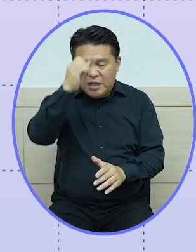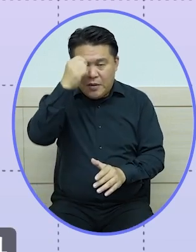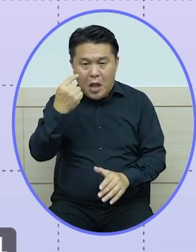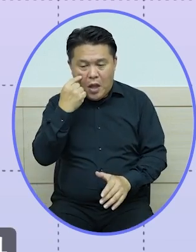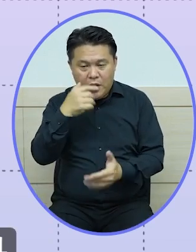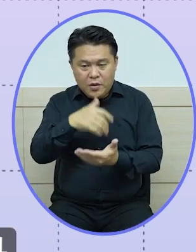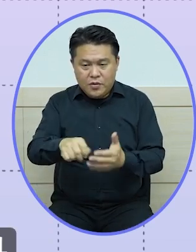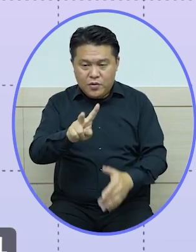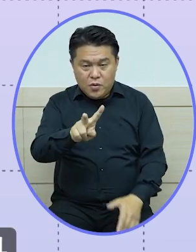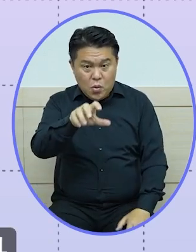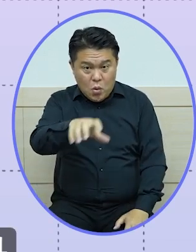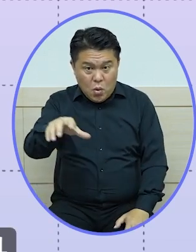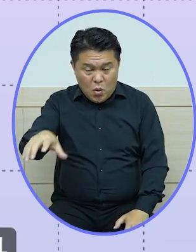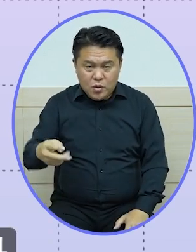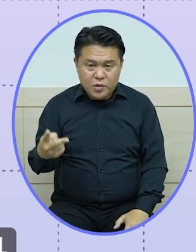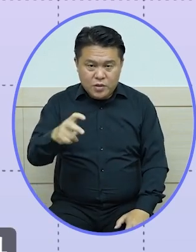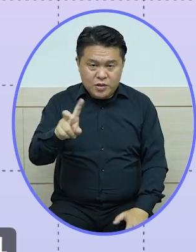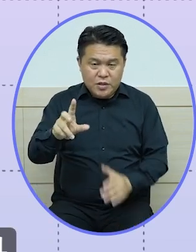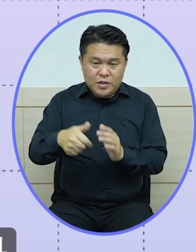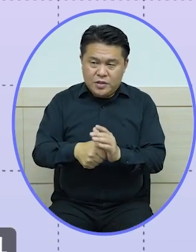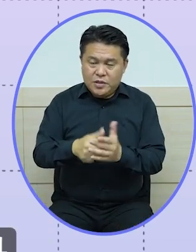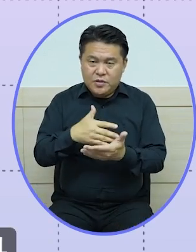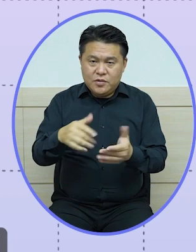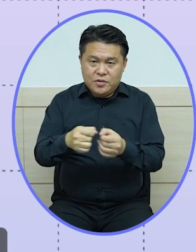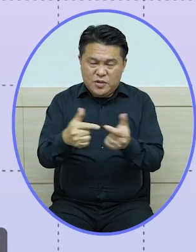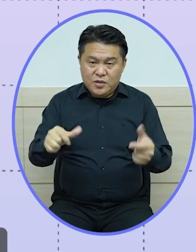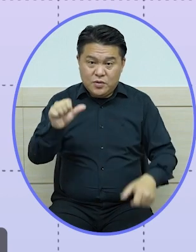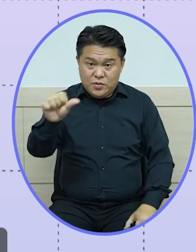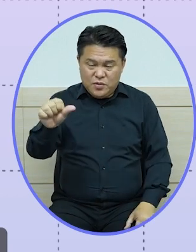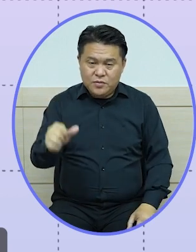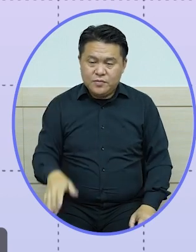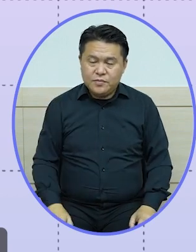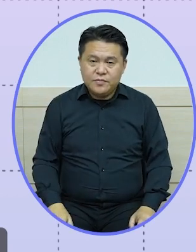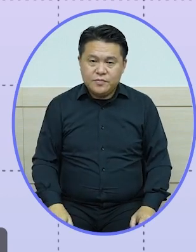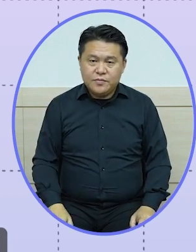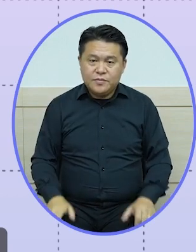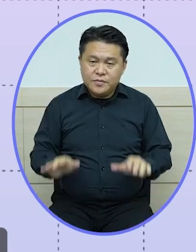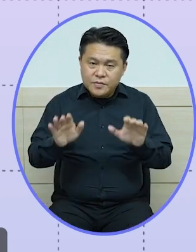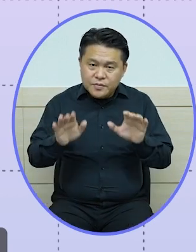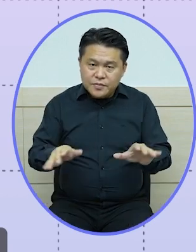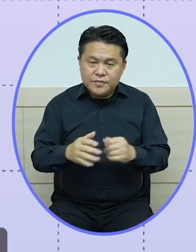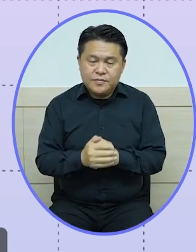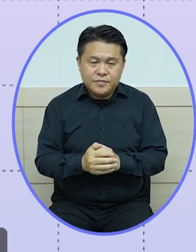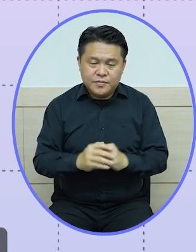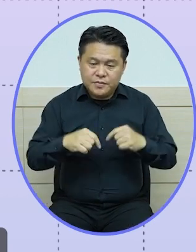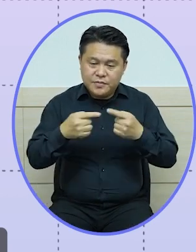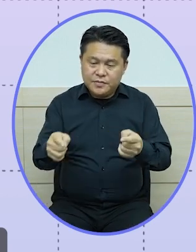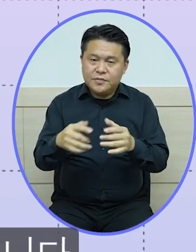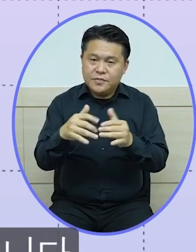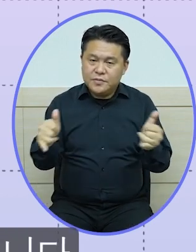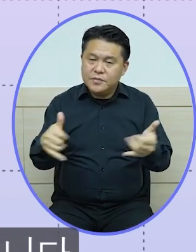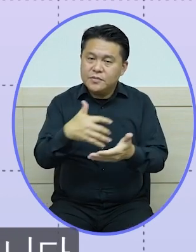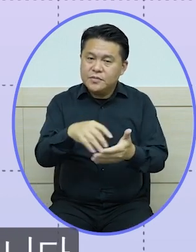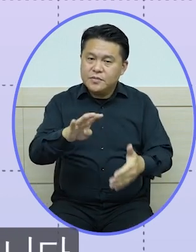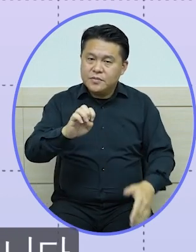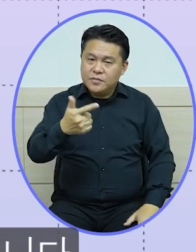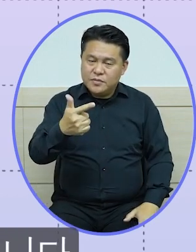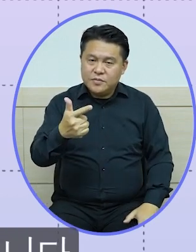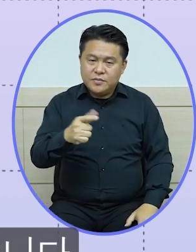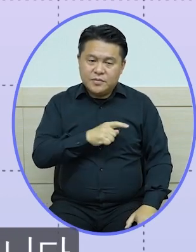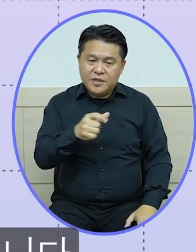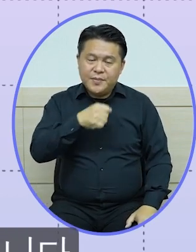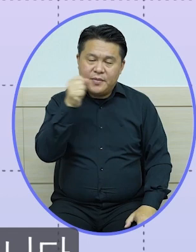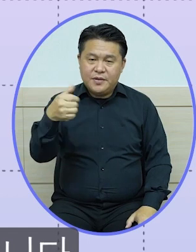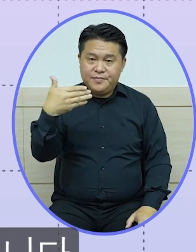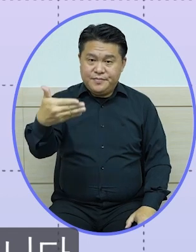통해 2022년 5개소로 확대 운영되고 있습니다. 2022년에는 총 46명의 교육에 참석하여 9명이 자격을